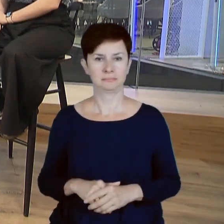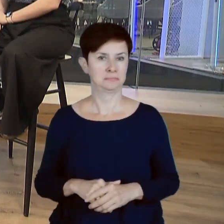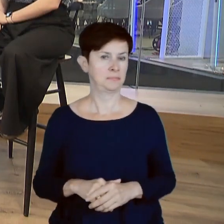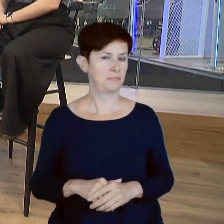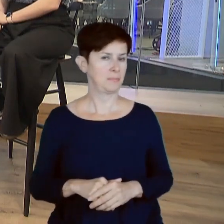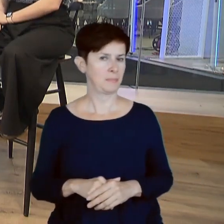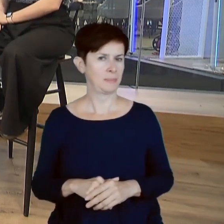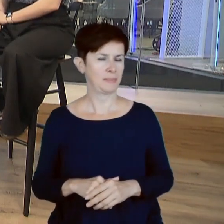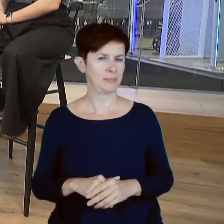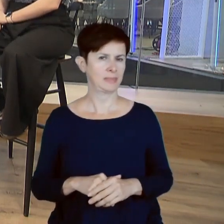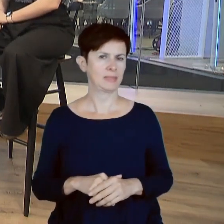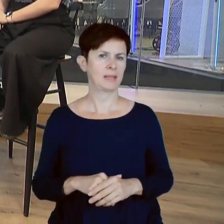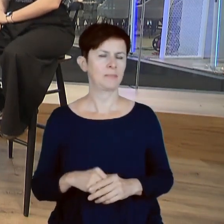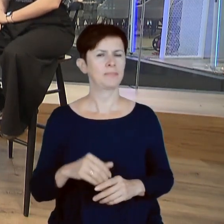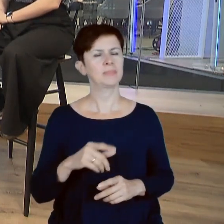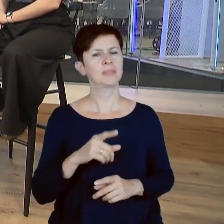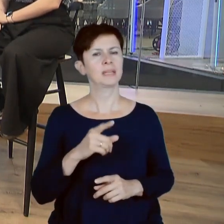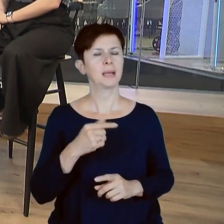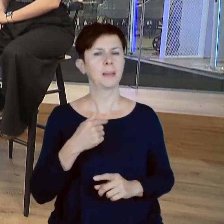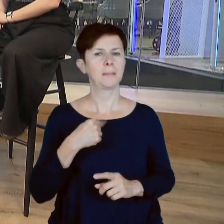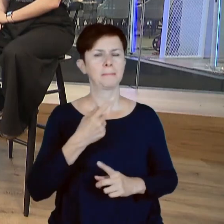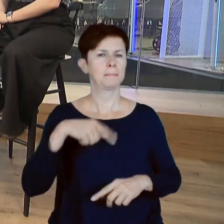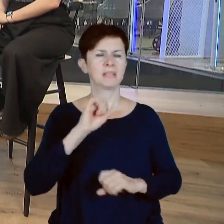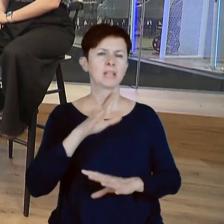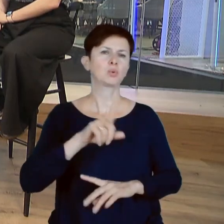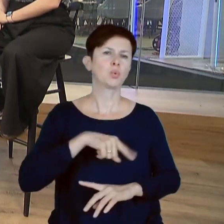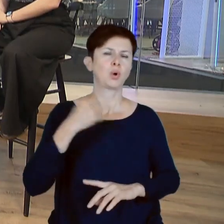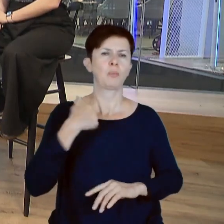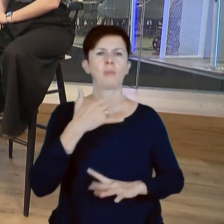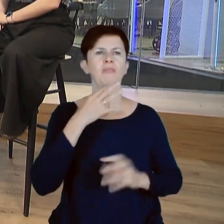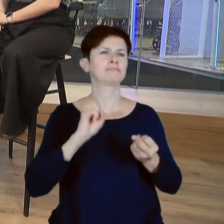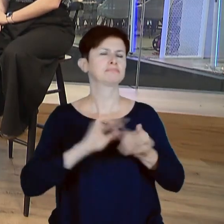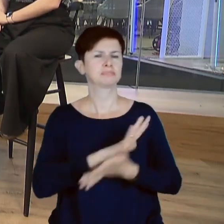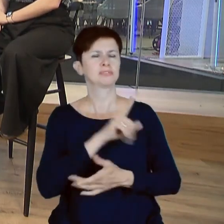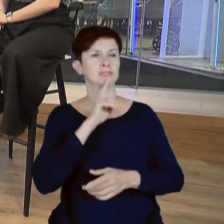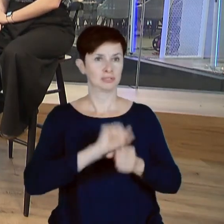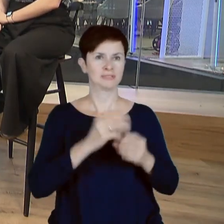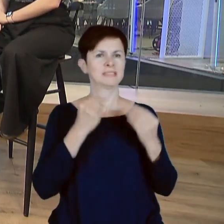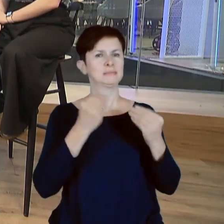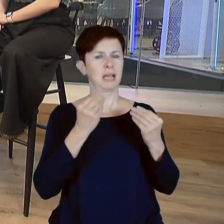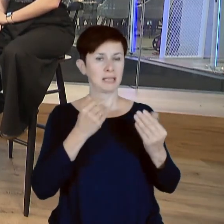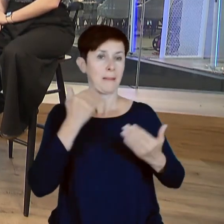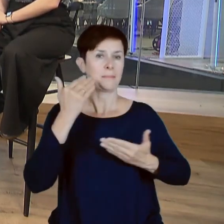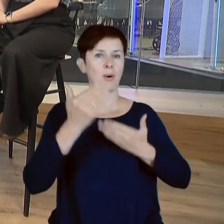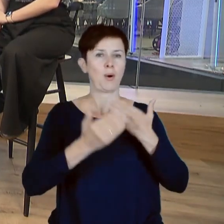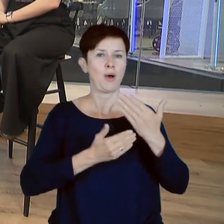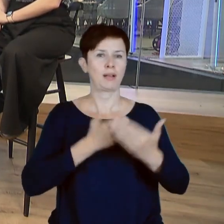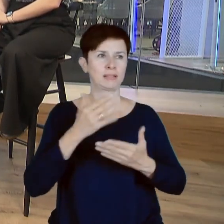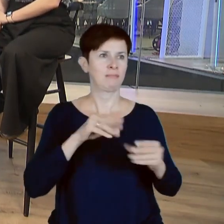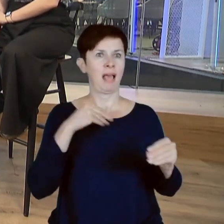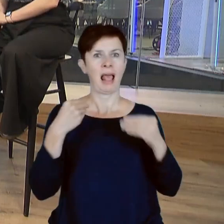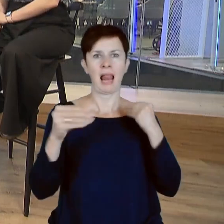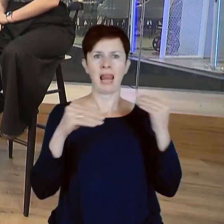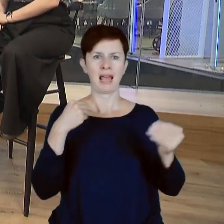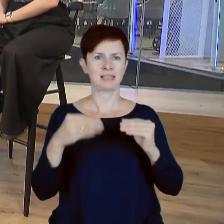nawyków, wiesz, myślę sobie o tym, że myśmy tak długo mówili o tym, że nawyki to są takie wspaniałe, potem przyszła era elastyczności i ta siła nawyków,